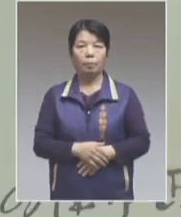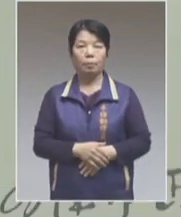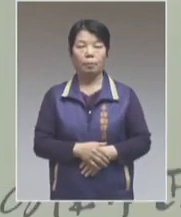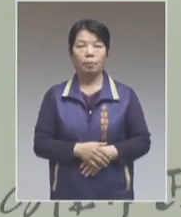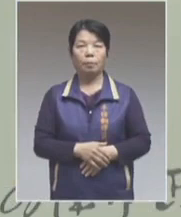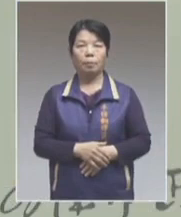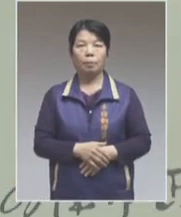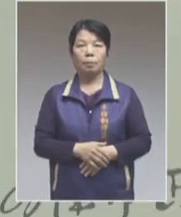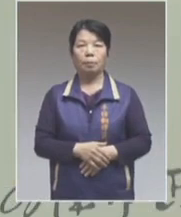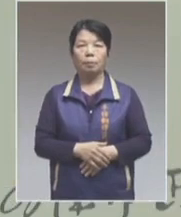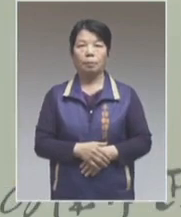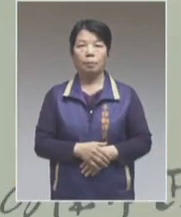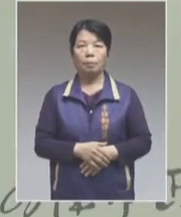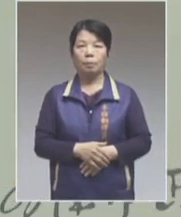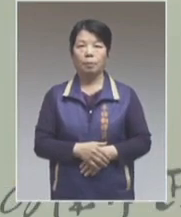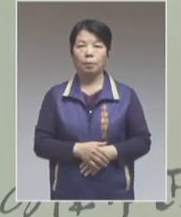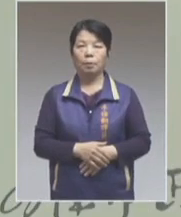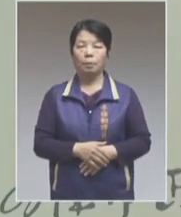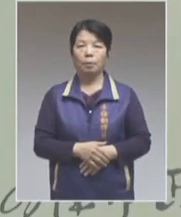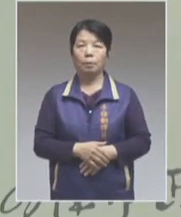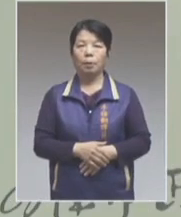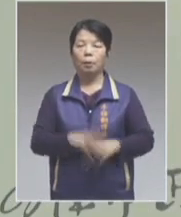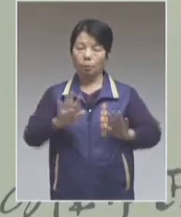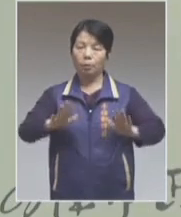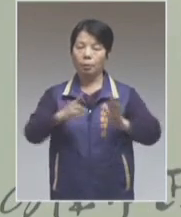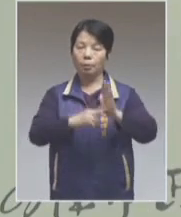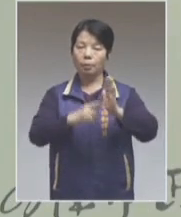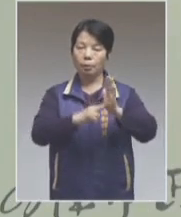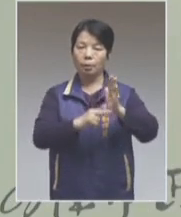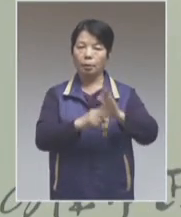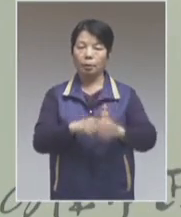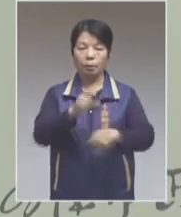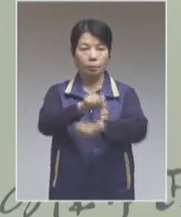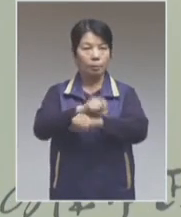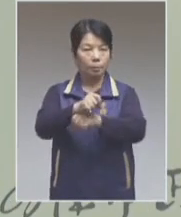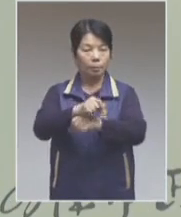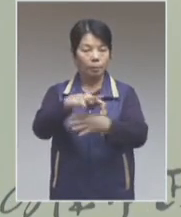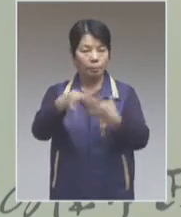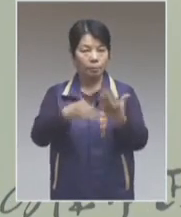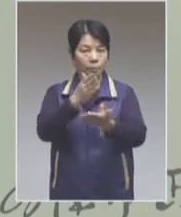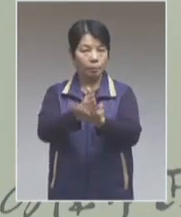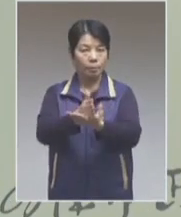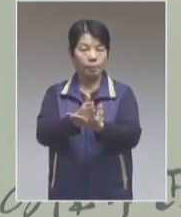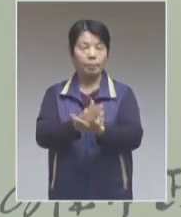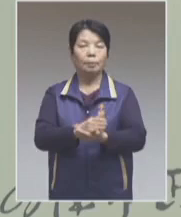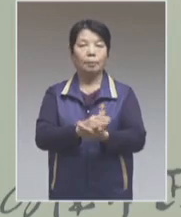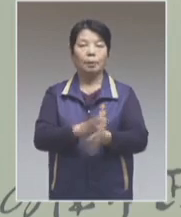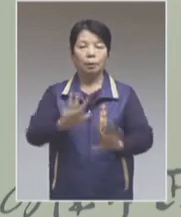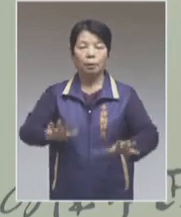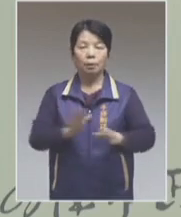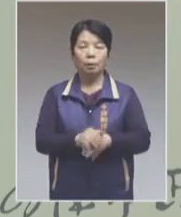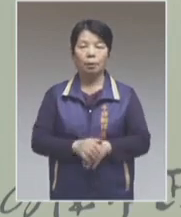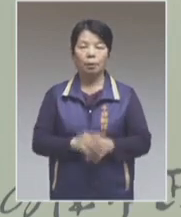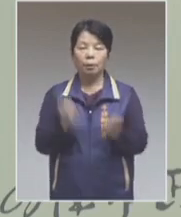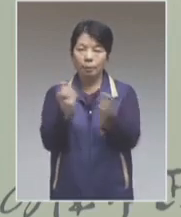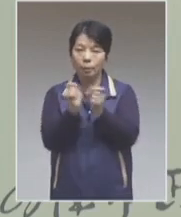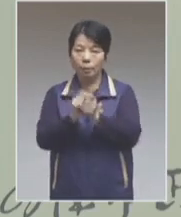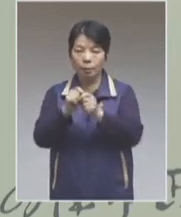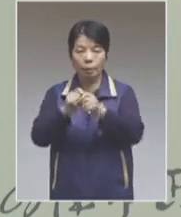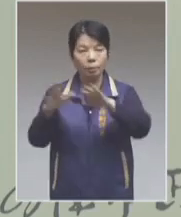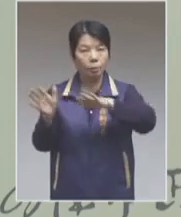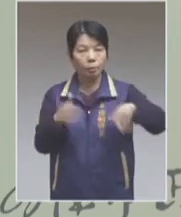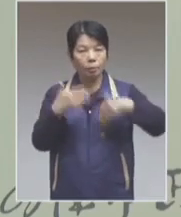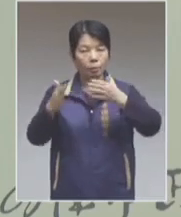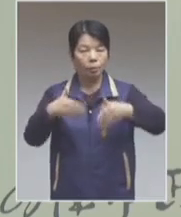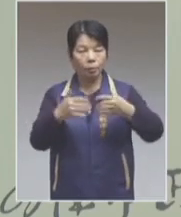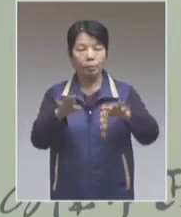好，那个我先说明停课的措施，哦，那因为现在马上要春假，哦，所以我们也采取预